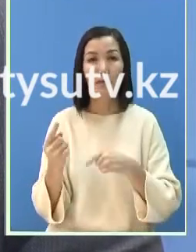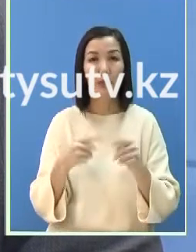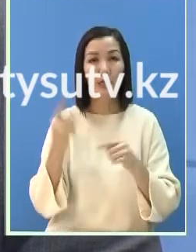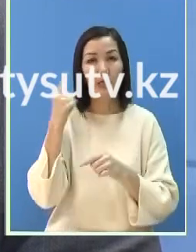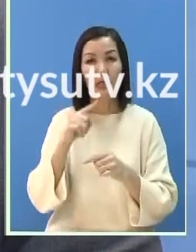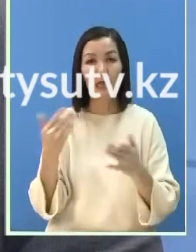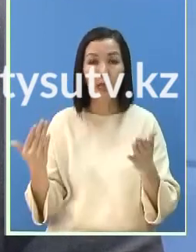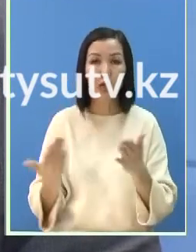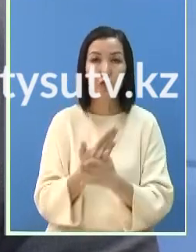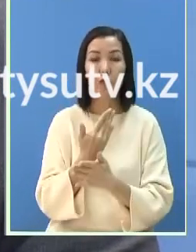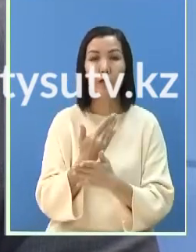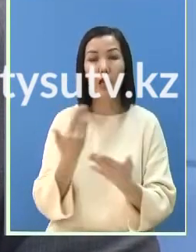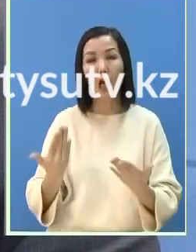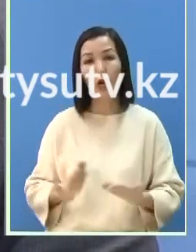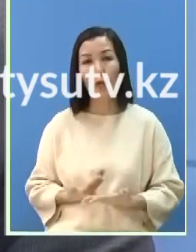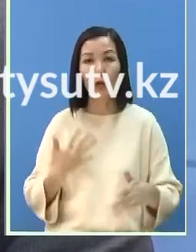идеяның жаңашылдығы әлеуметтік